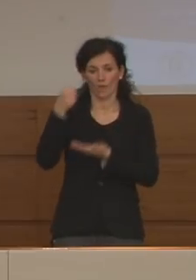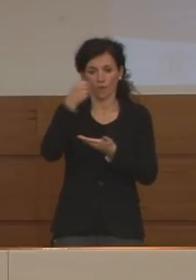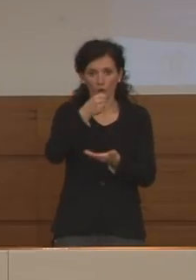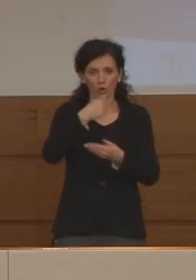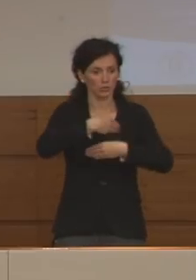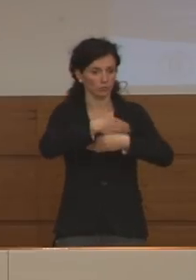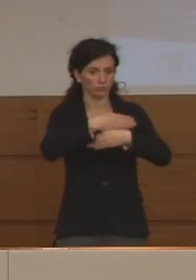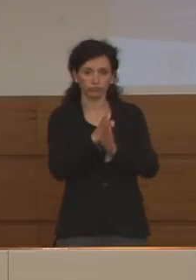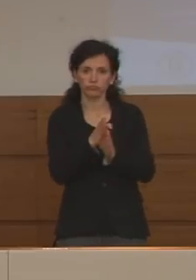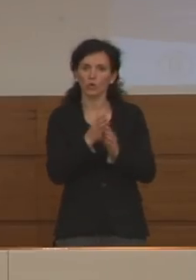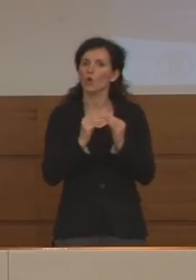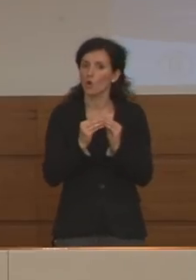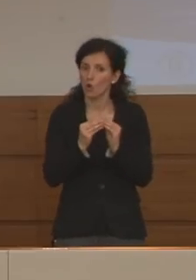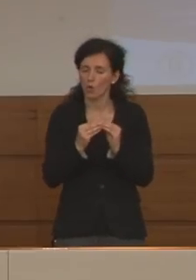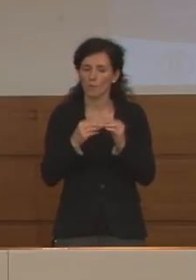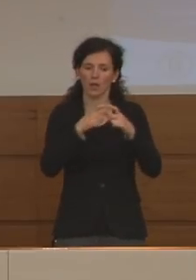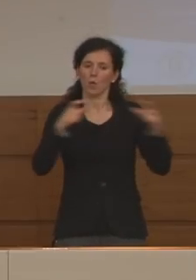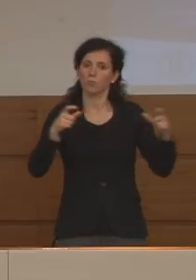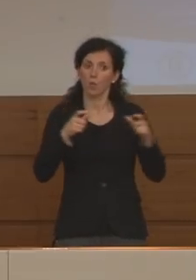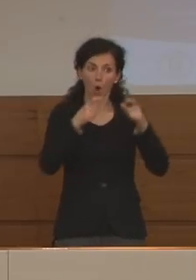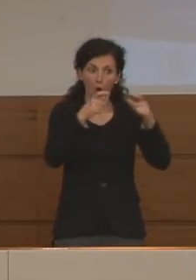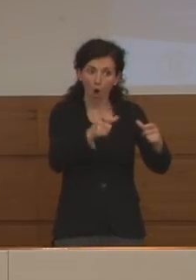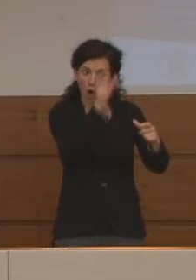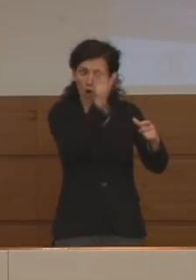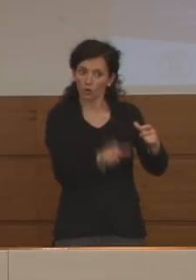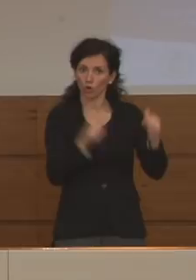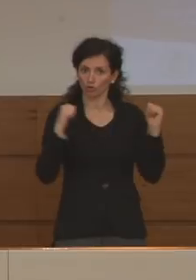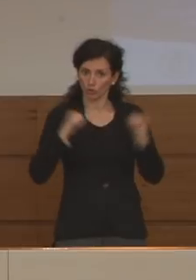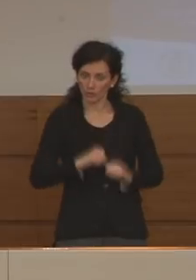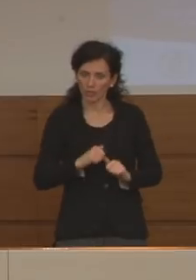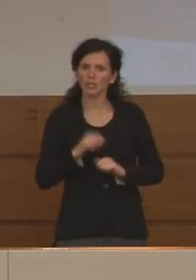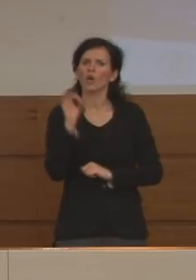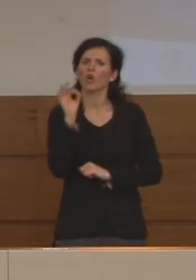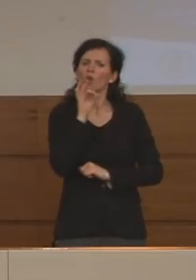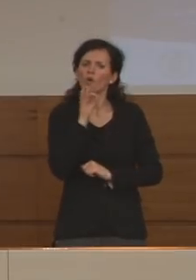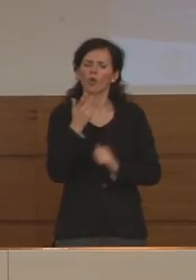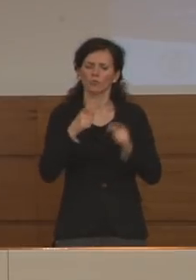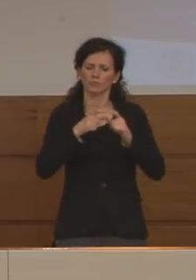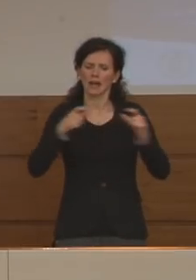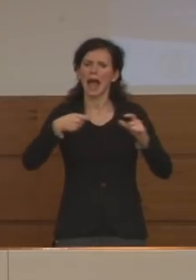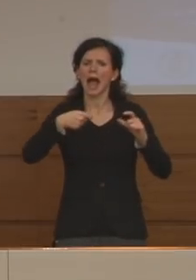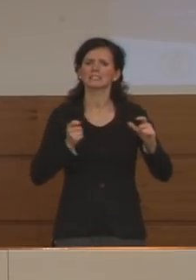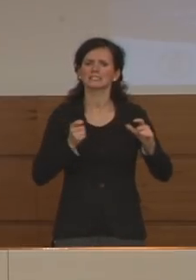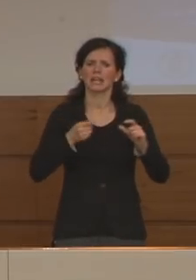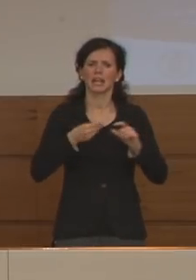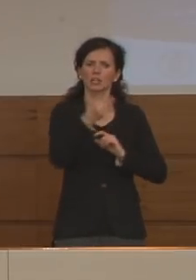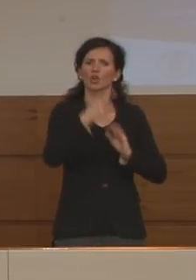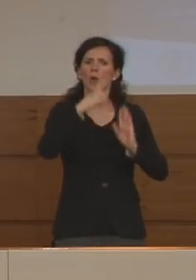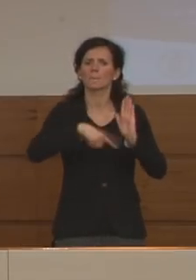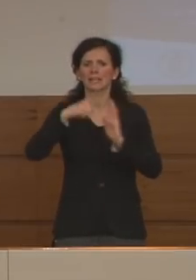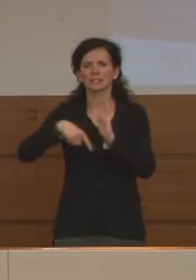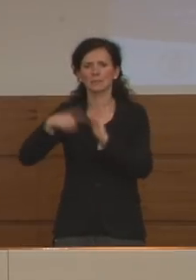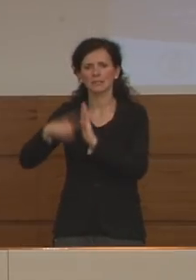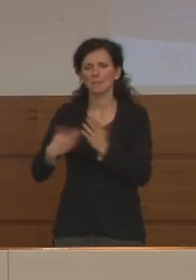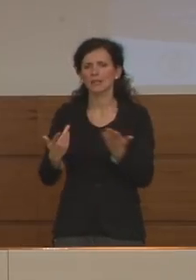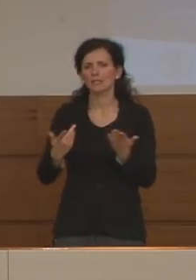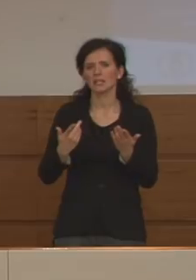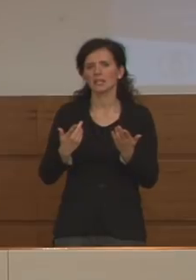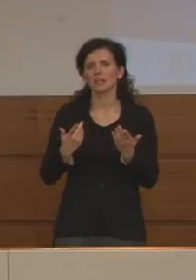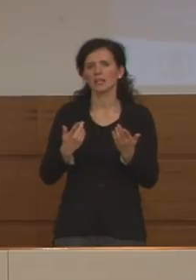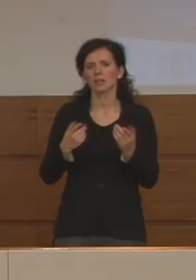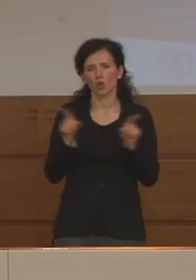buoni direttamente ai cittadini oppure se verrà distribuito un assegno mensile una tantum come era previsto inizialmente grazie